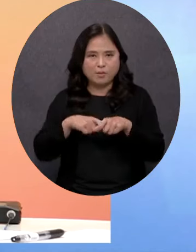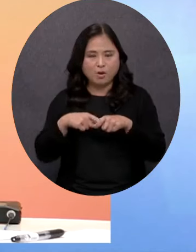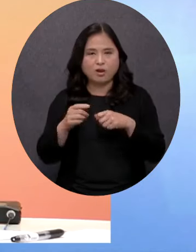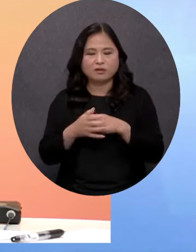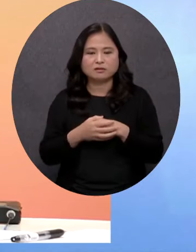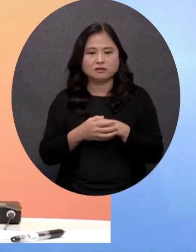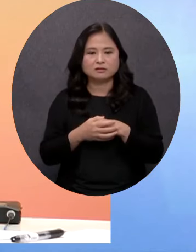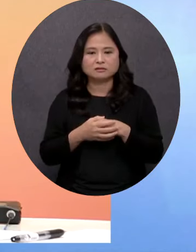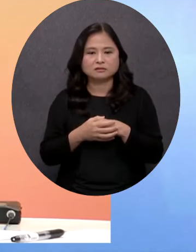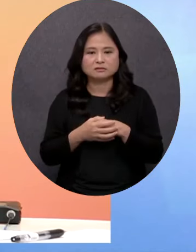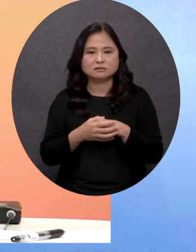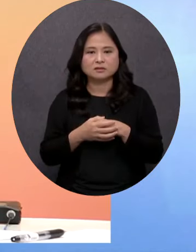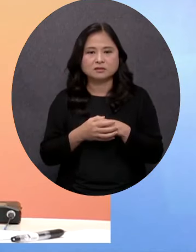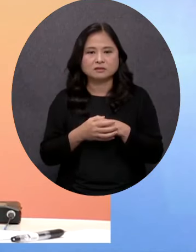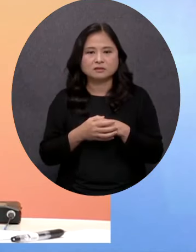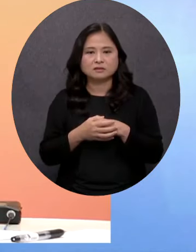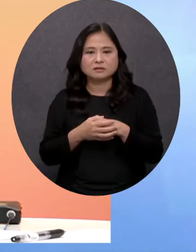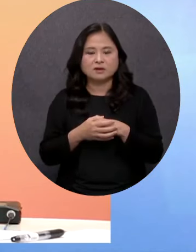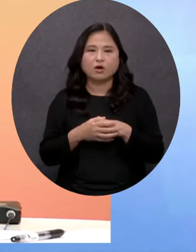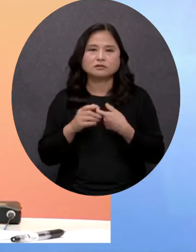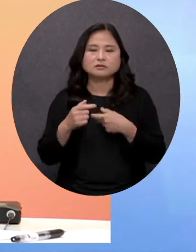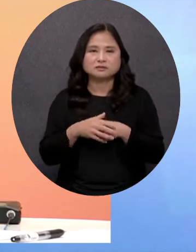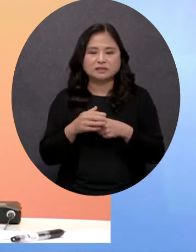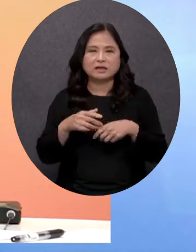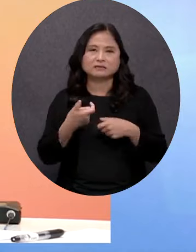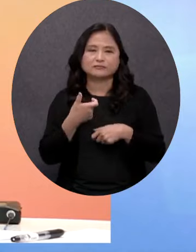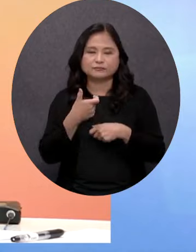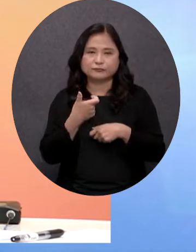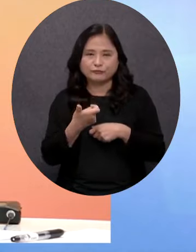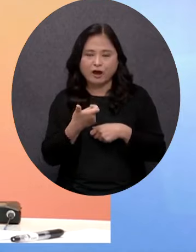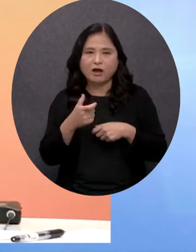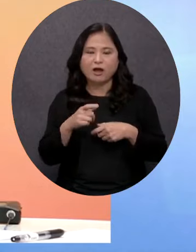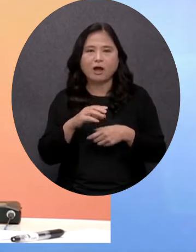翻開支。咁樣我